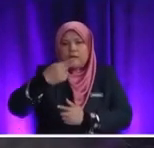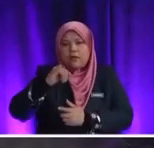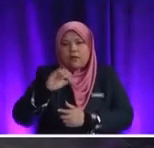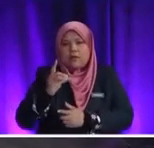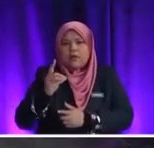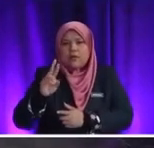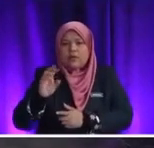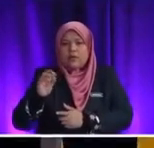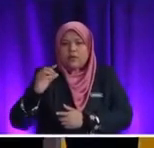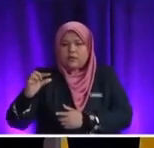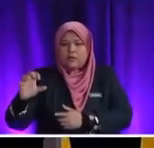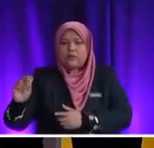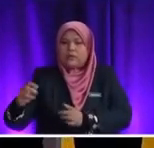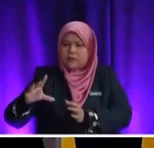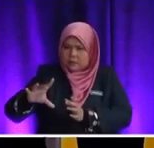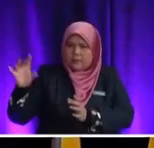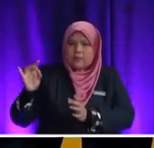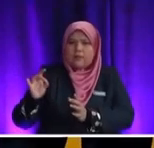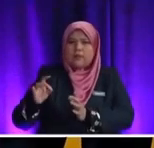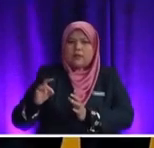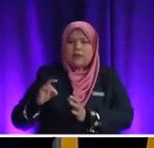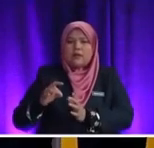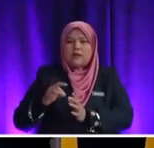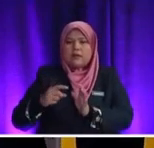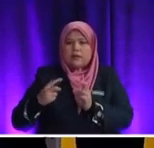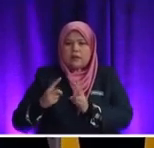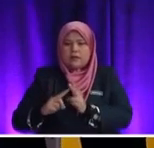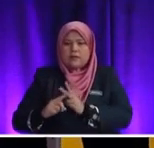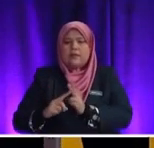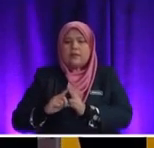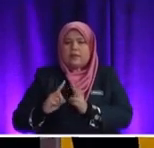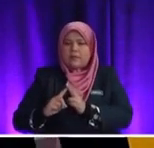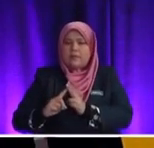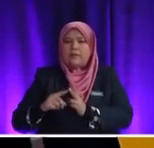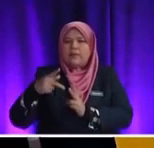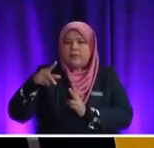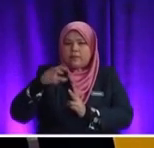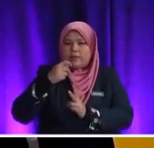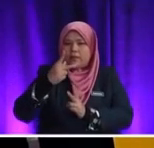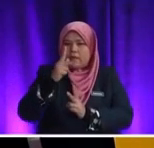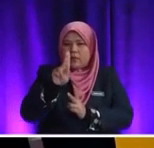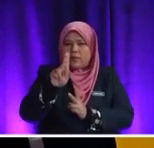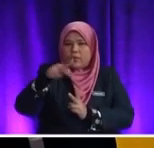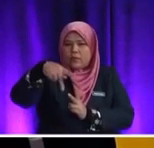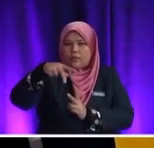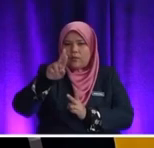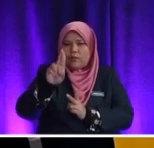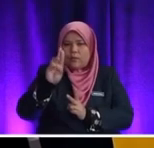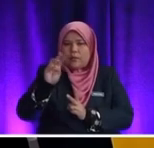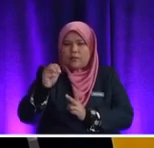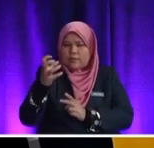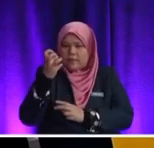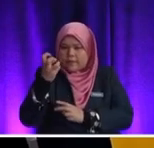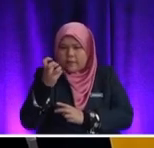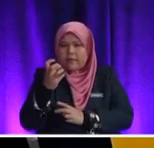ada disitu sediakan pilih kupruk kumpul makan dipilih dan nanti akan pecah